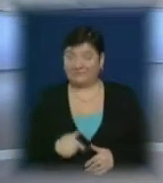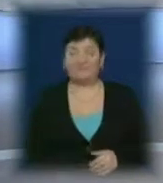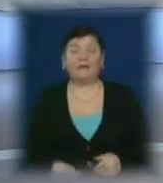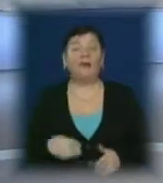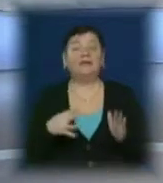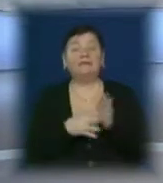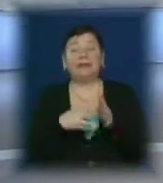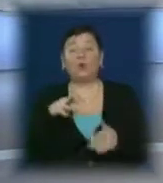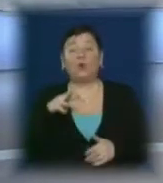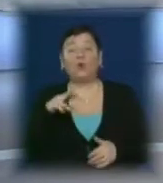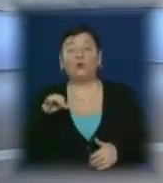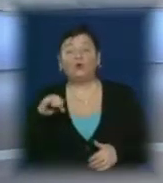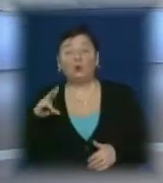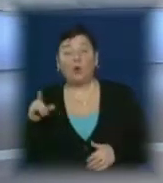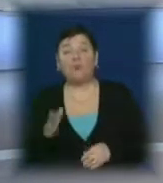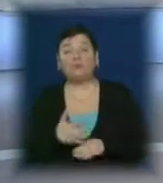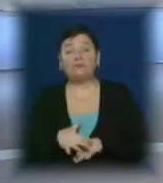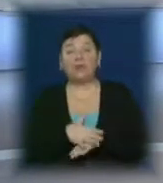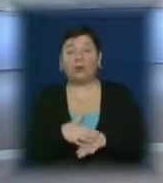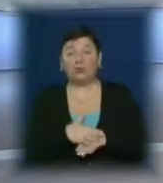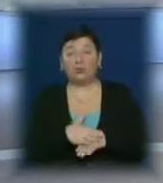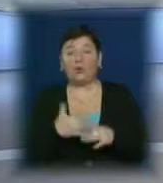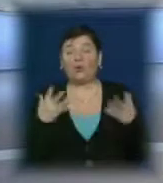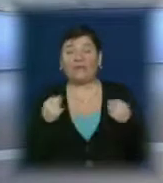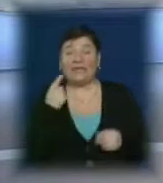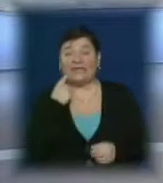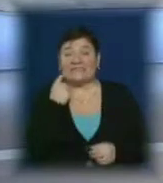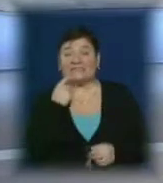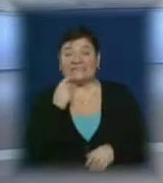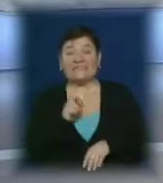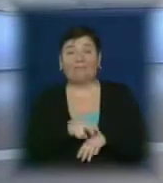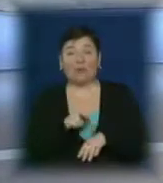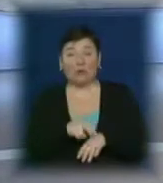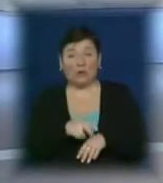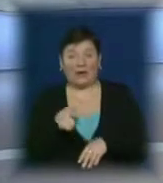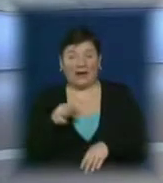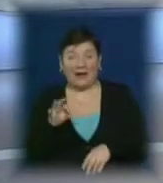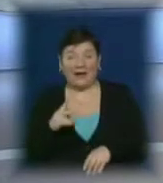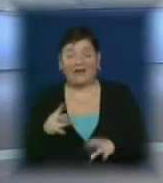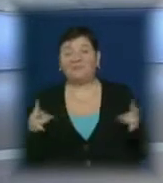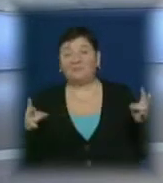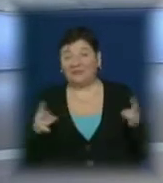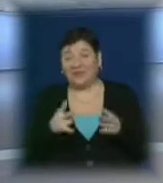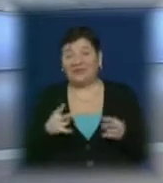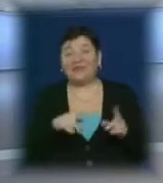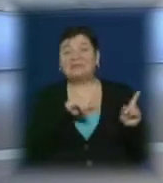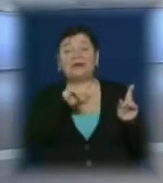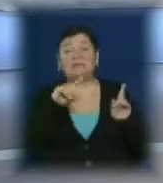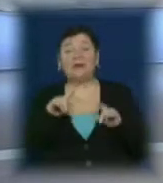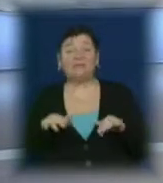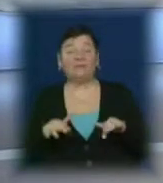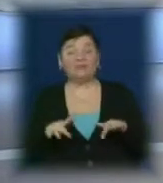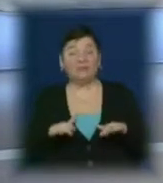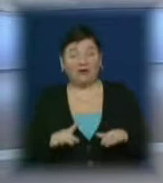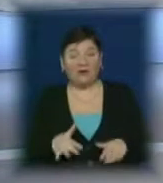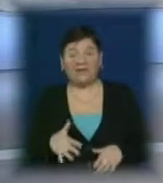9 лютого відзначають Міжнародний день стоматолога. Лікувати зуби страшно, але необхідно. На Закарпатті функціонують 3